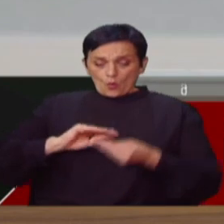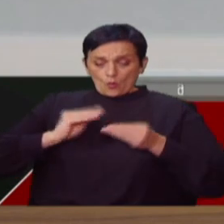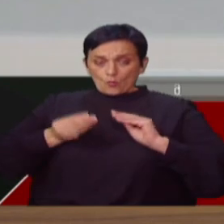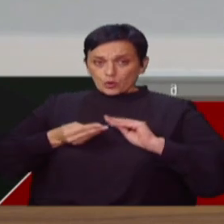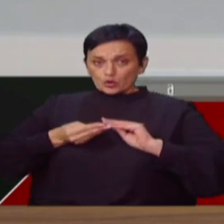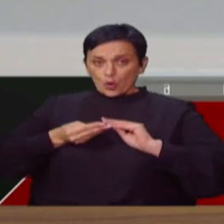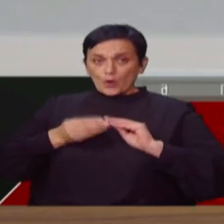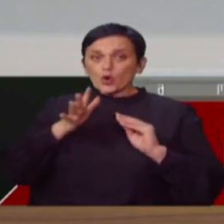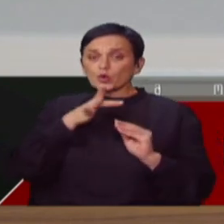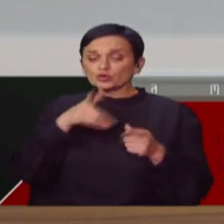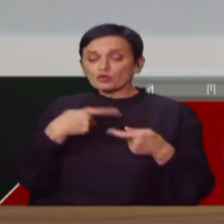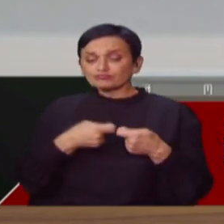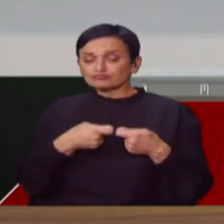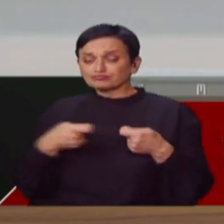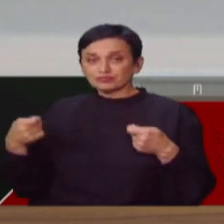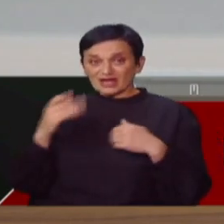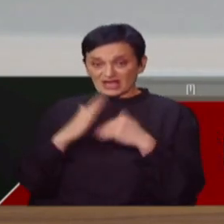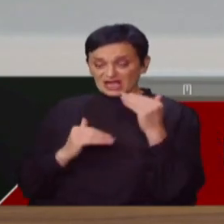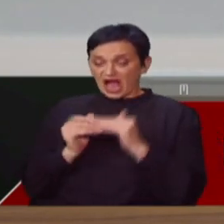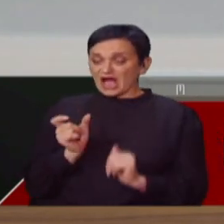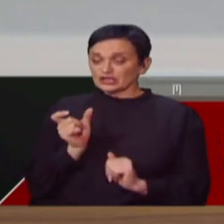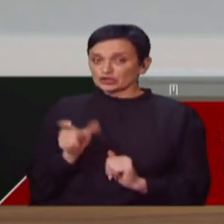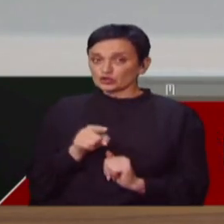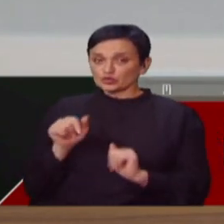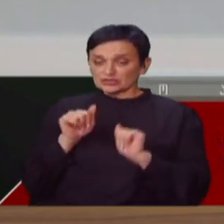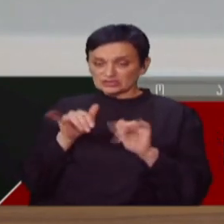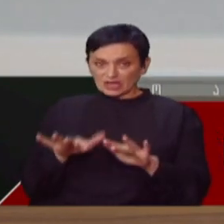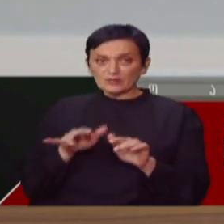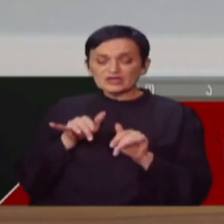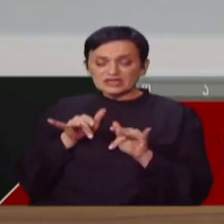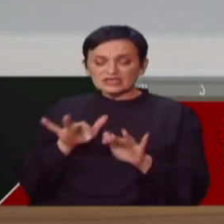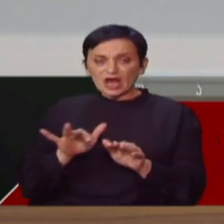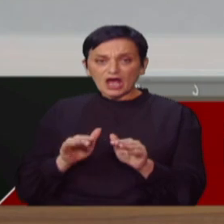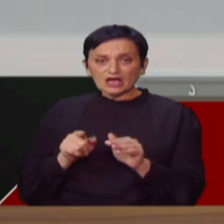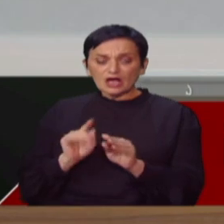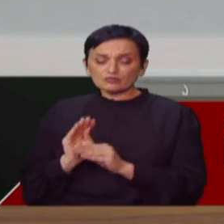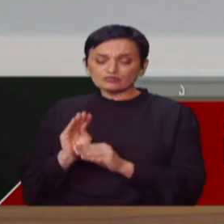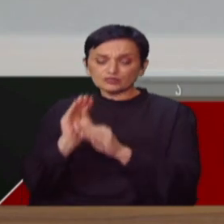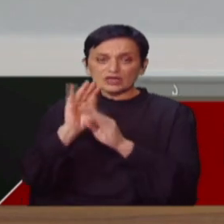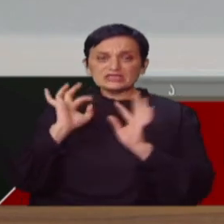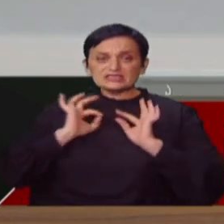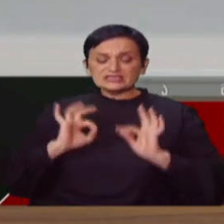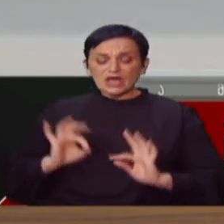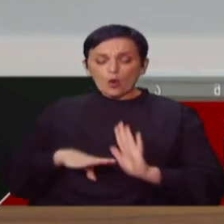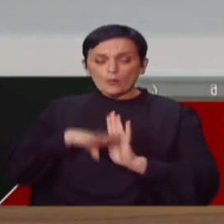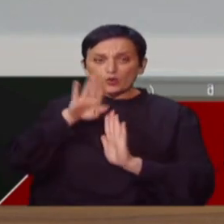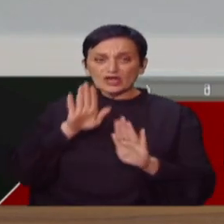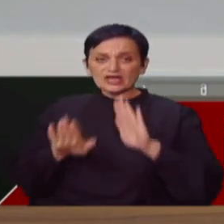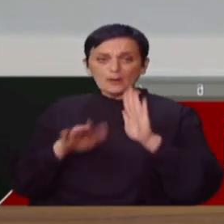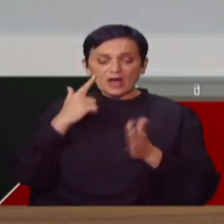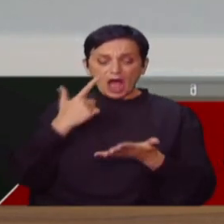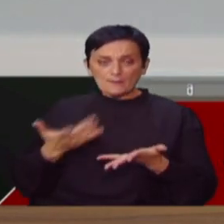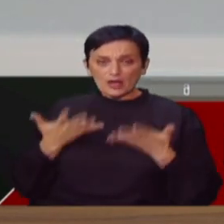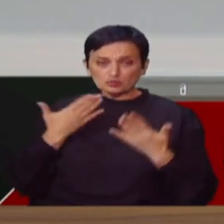და დროში გაჭიანურებადი კატეგორიის საქმეებზე რეაგირების გასაზრდელად უნდა გაუმჯობესდეს საპროკურორო ხელმძღვანელობის